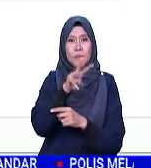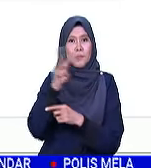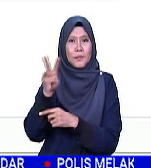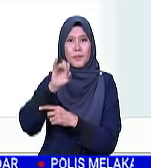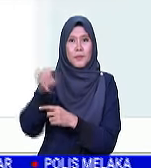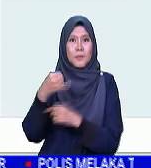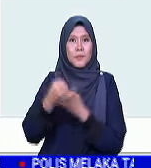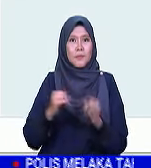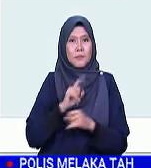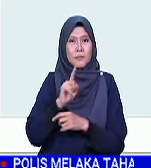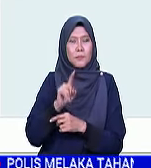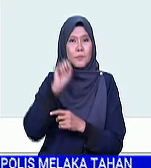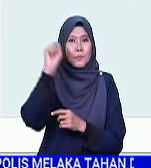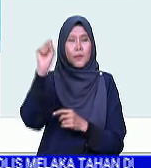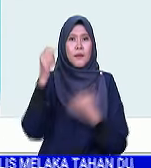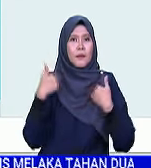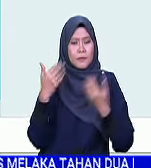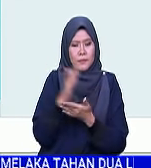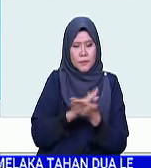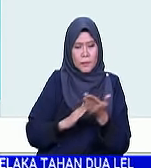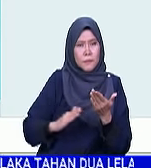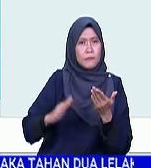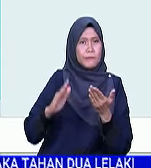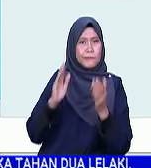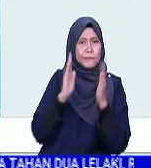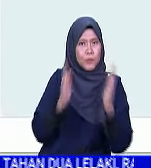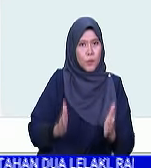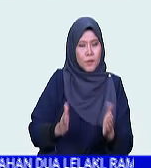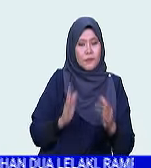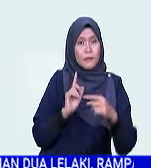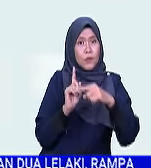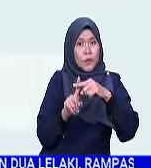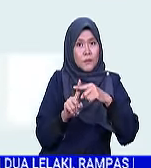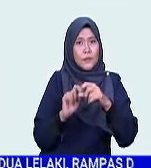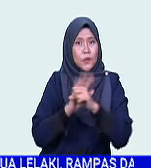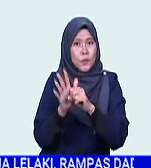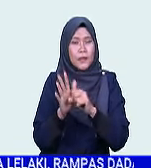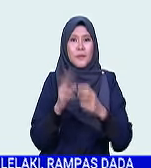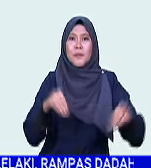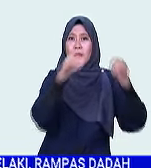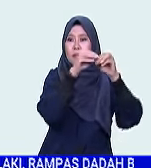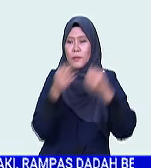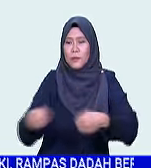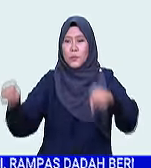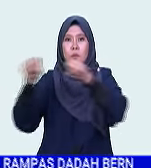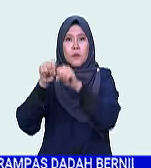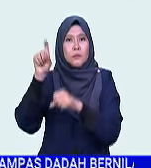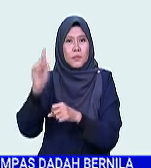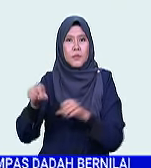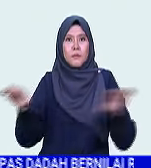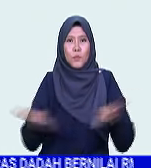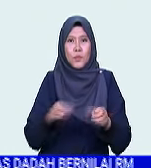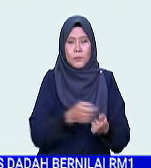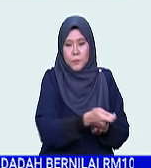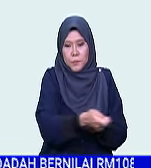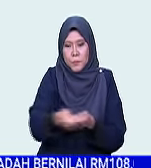rasmi Jahins. Sekiranya ada jemaah yang disahkan positif COVID-19, masjid atau surau tersebut perlu melakukan